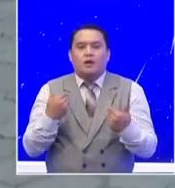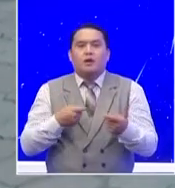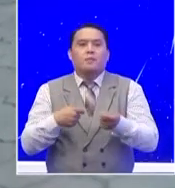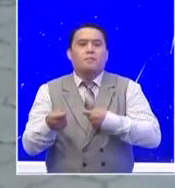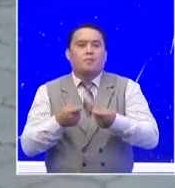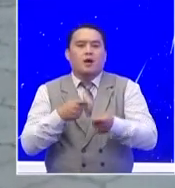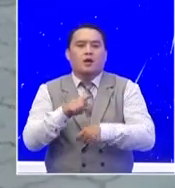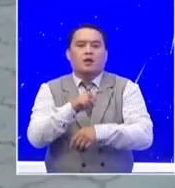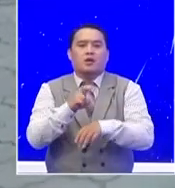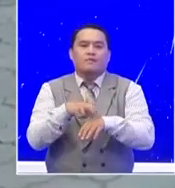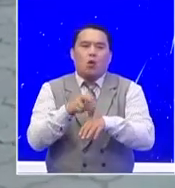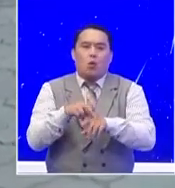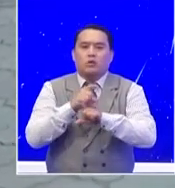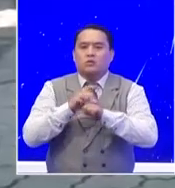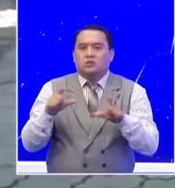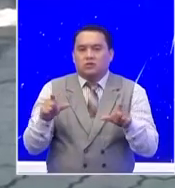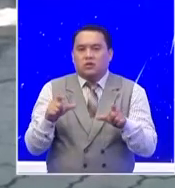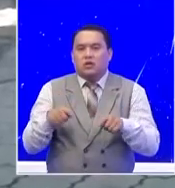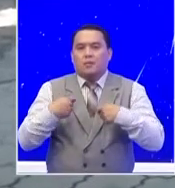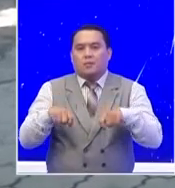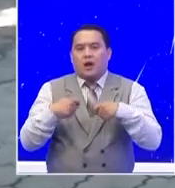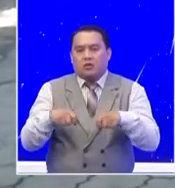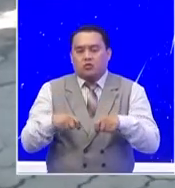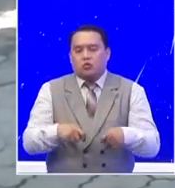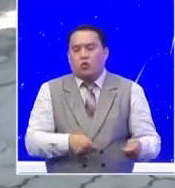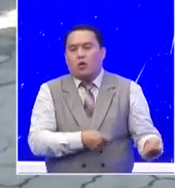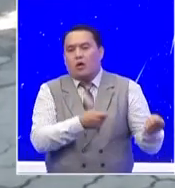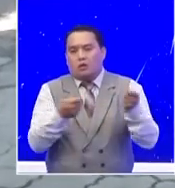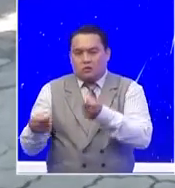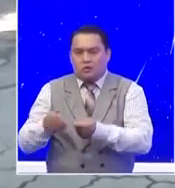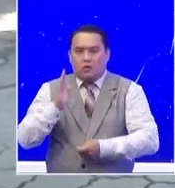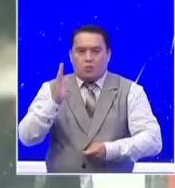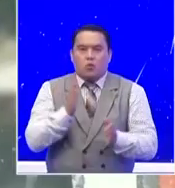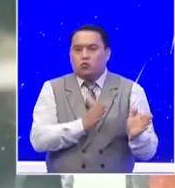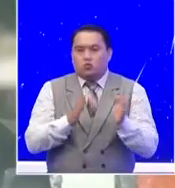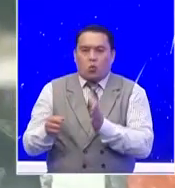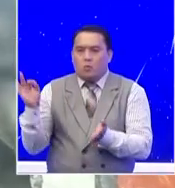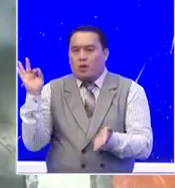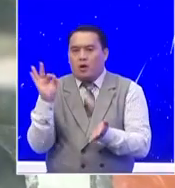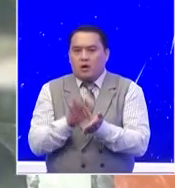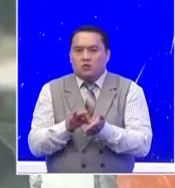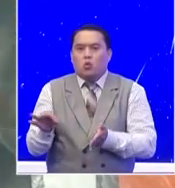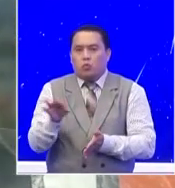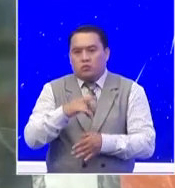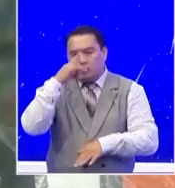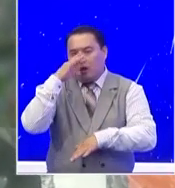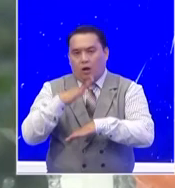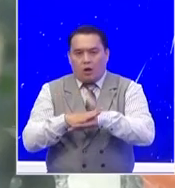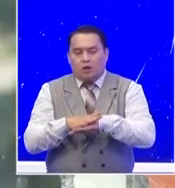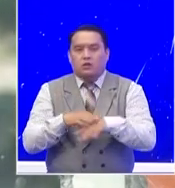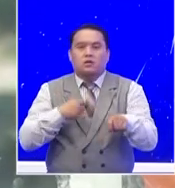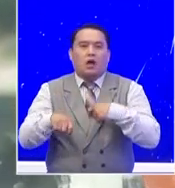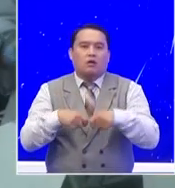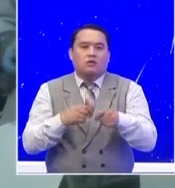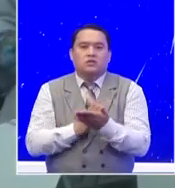басшылығының айтуынша, алдағы демалыс күндері сатылымда болады. Жалпы өңірдегі жағдай тұрақтандыру мақсатында облыстық әкімдікпен тауарлар